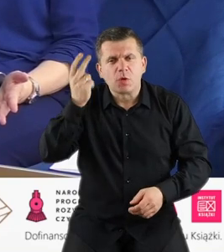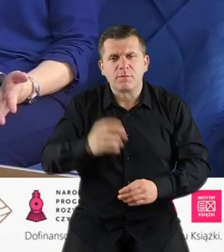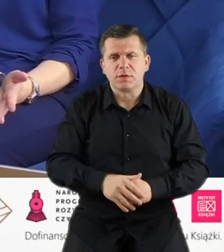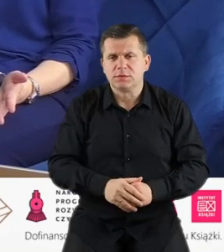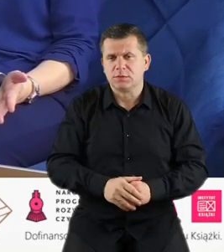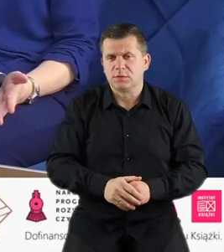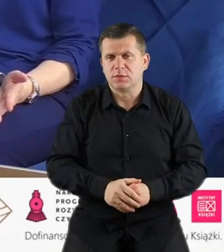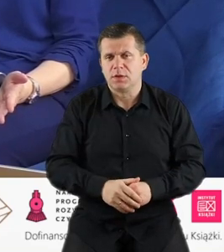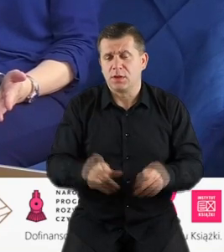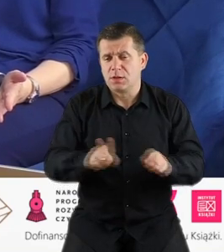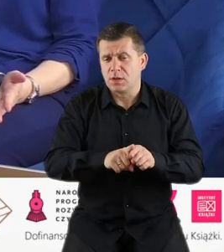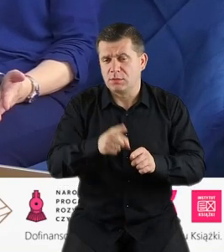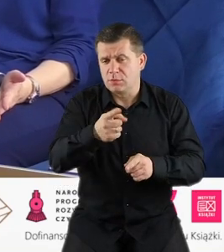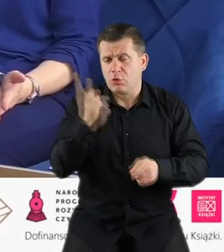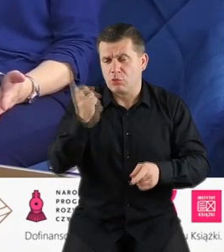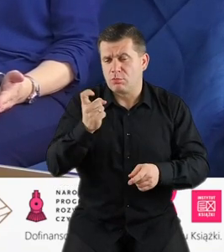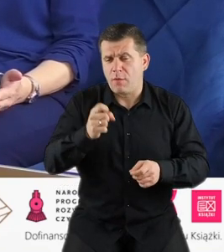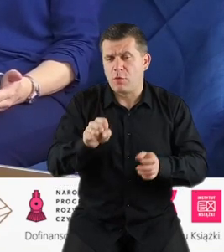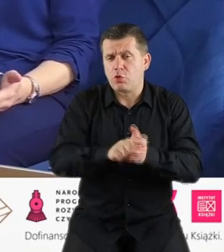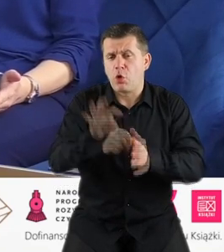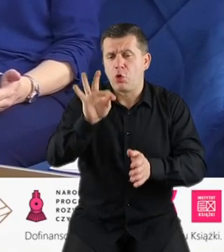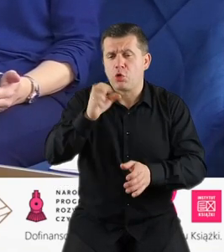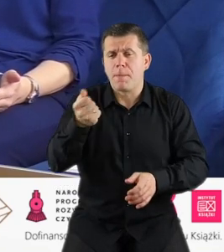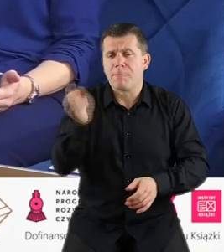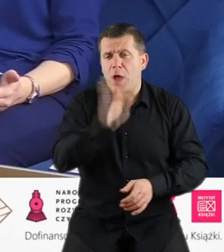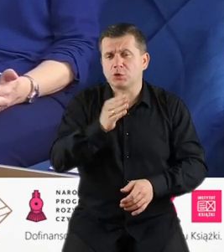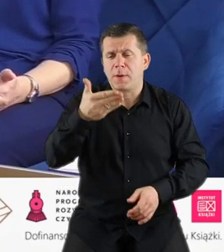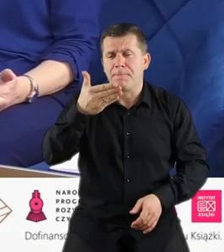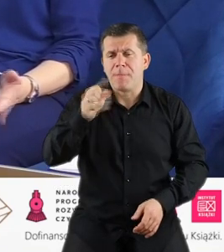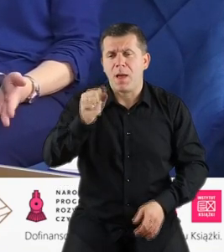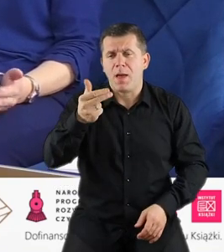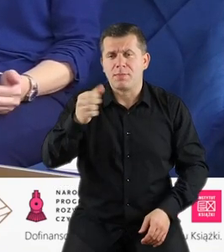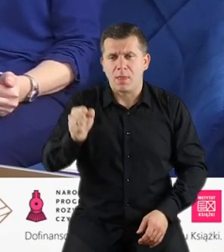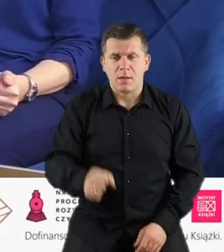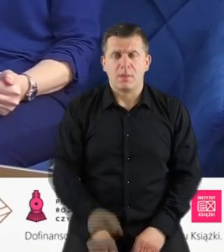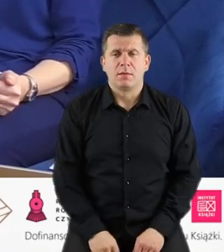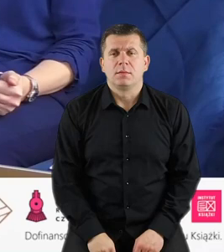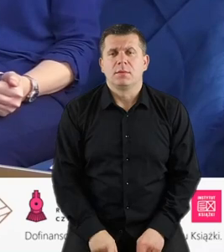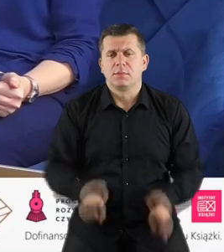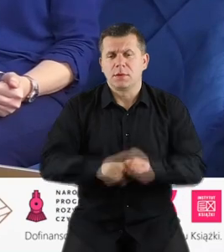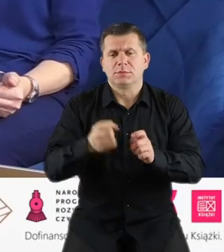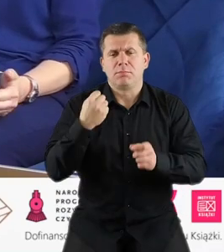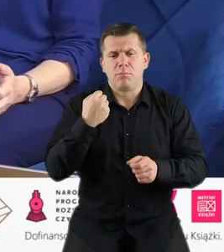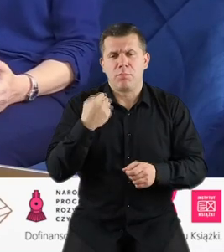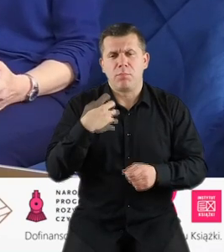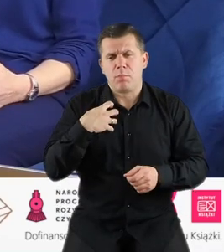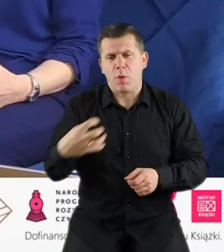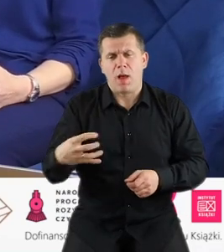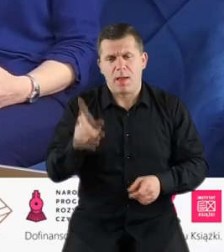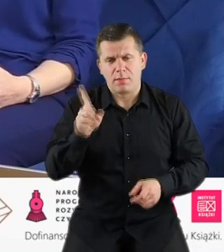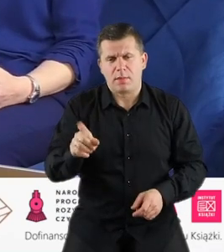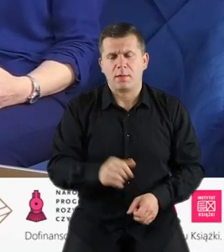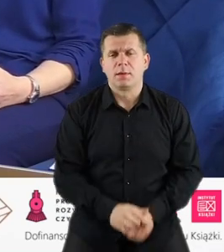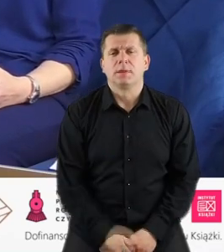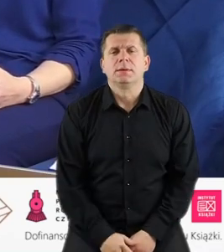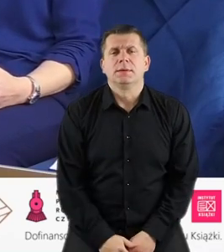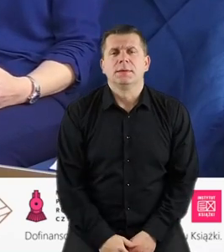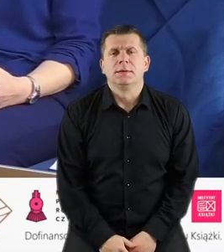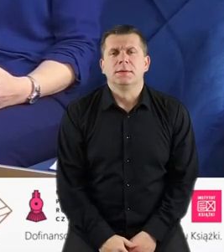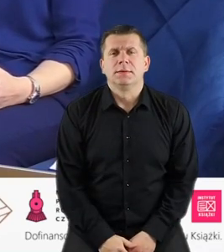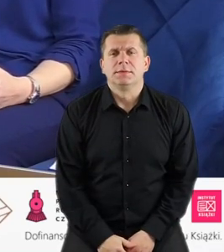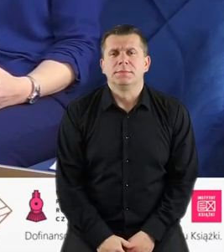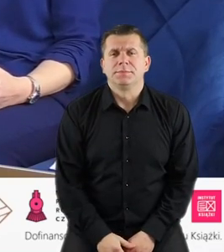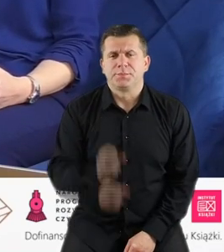Odwołuje się pani też, jak sądzę, do Tomasza Manna i doktora Faustusa, prawda, z bohaterką. Tam expressis verbis jest fragment, tak. Dokładnie.